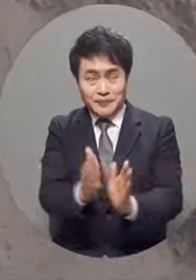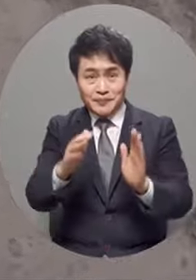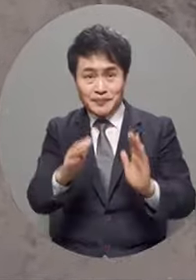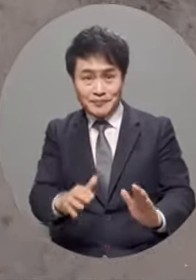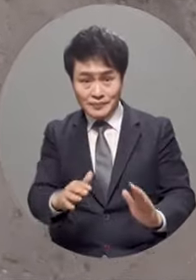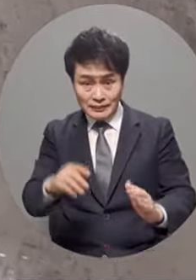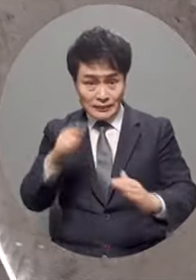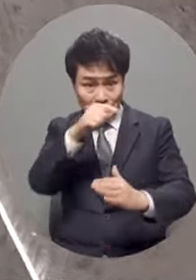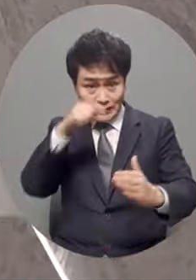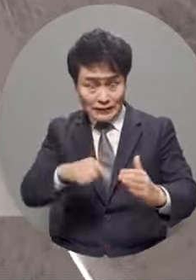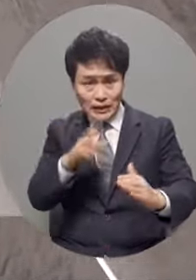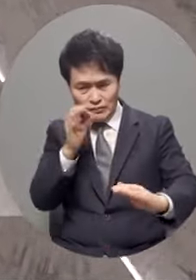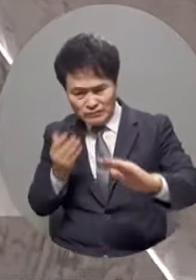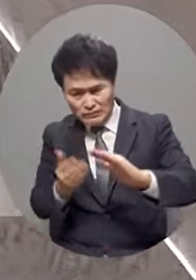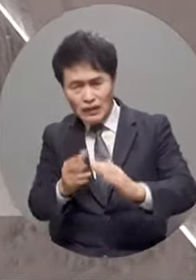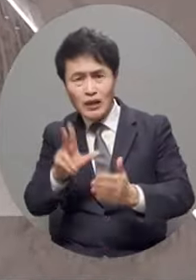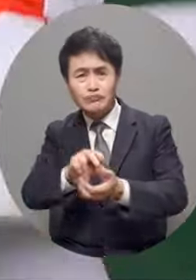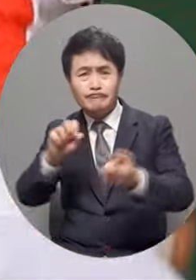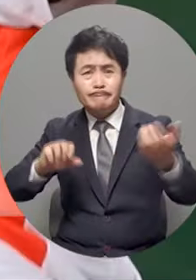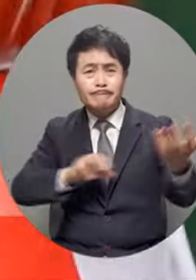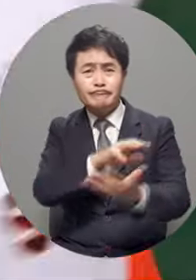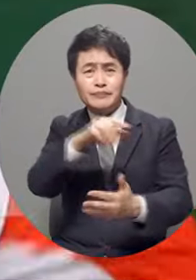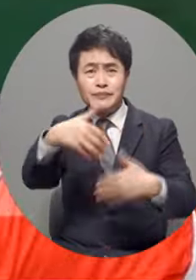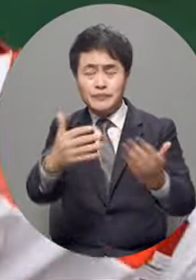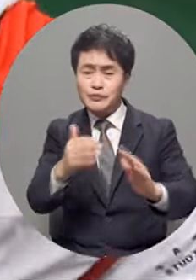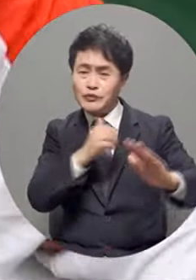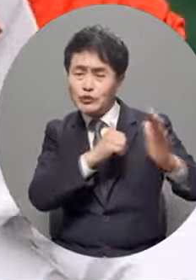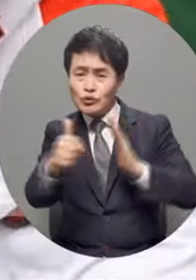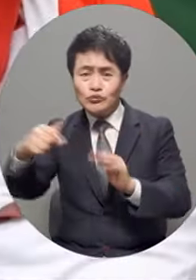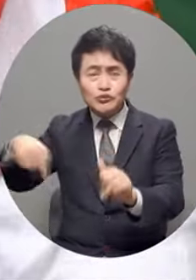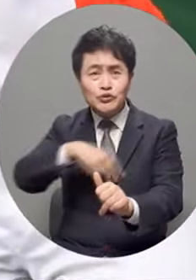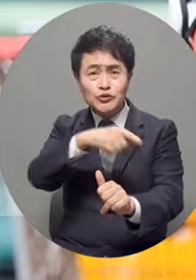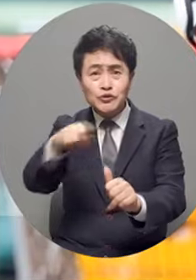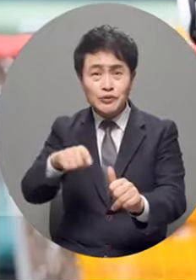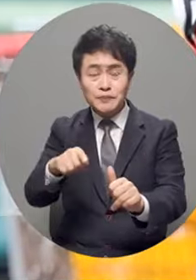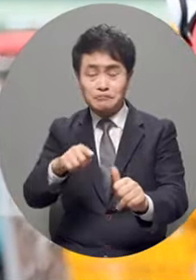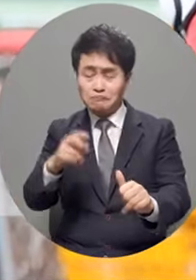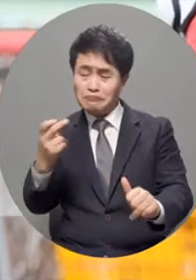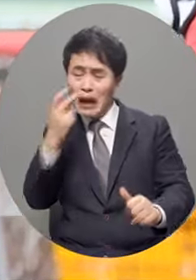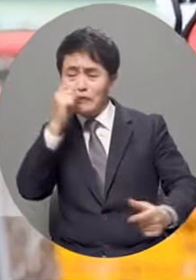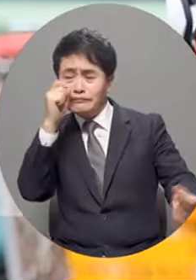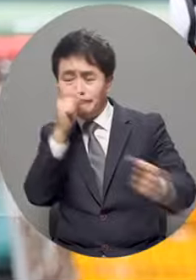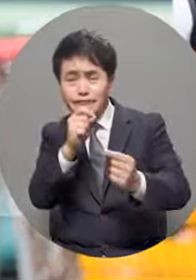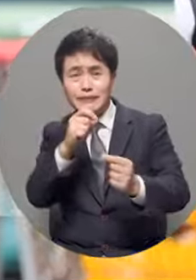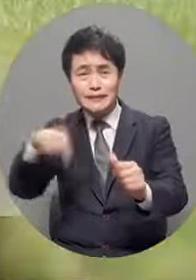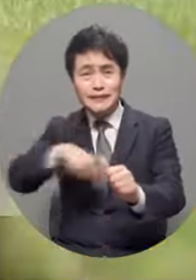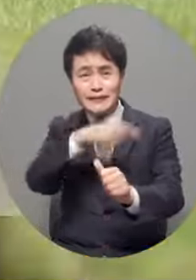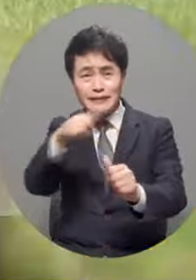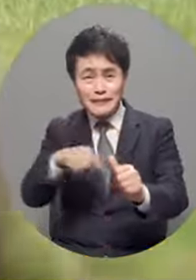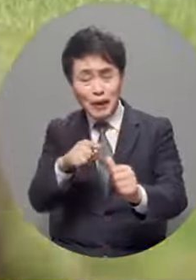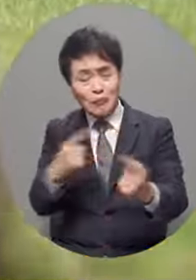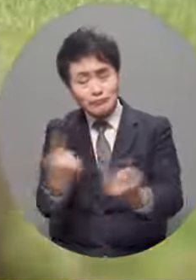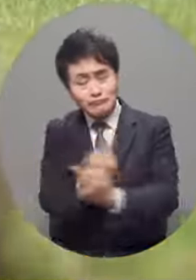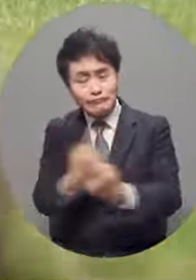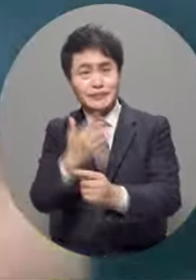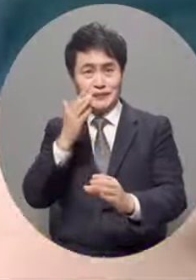전순회부의 금품수수 파문으로 가라앉았던 선수단 분위기를 형 같은 친근함으로 조금씩 바꿔가고